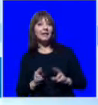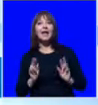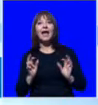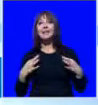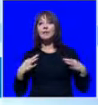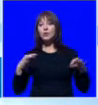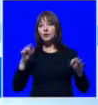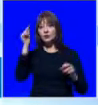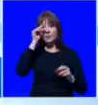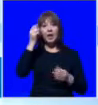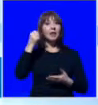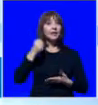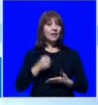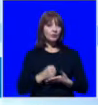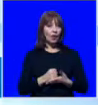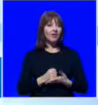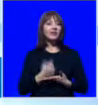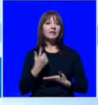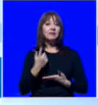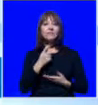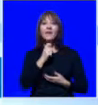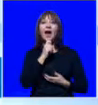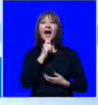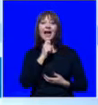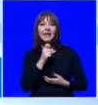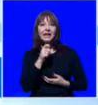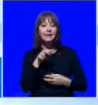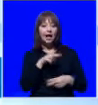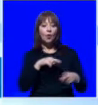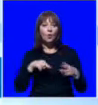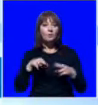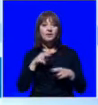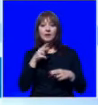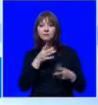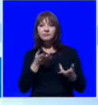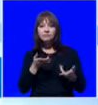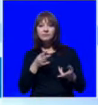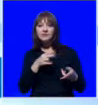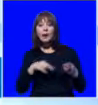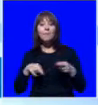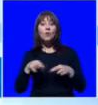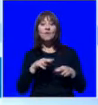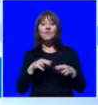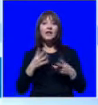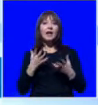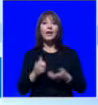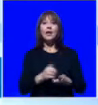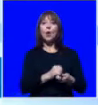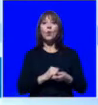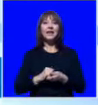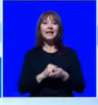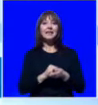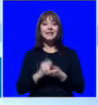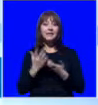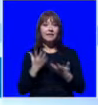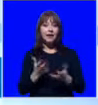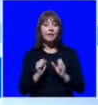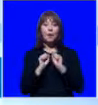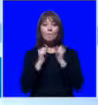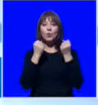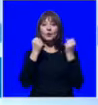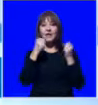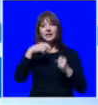България, които настояват анкетна комисия да провери как е организирана охраната на протеста срещу БФС. Както